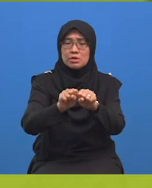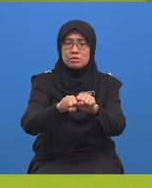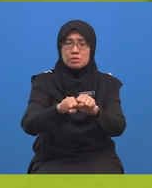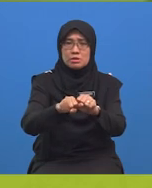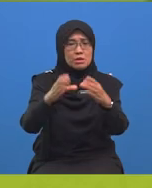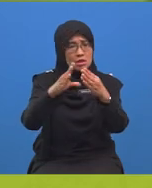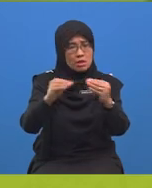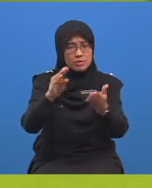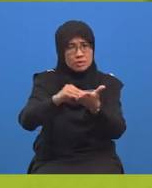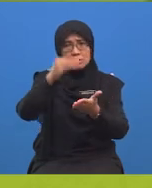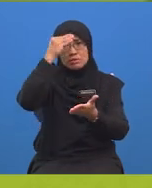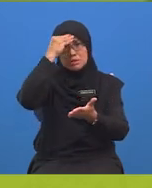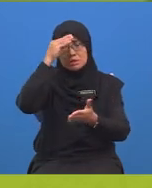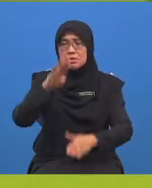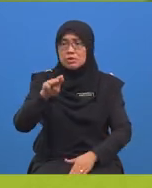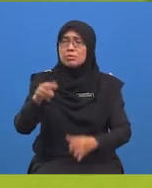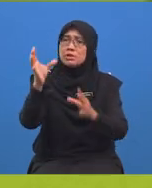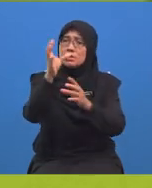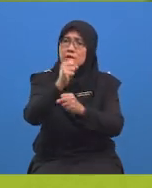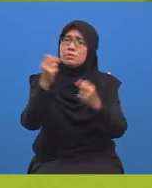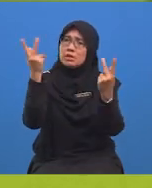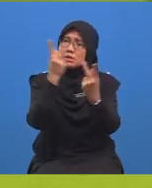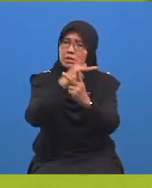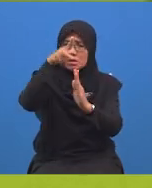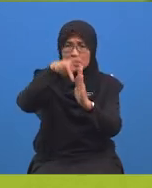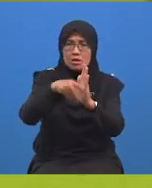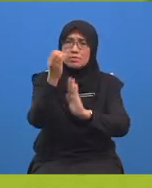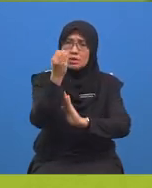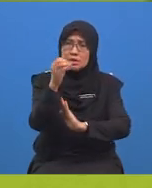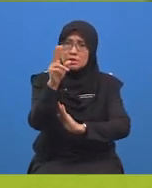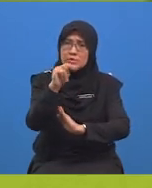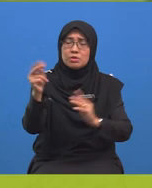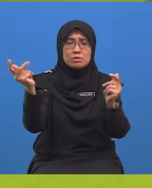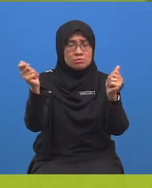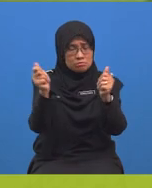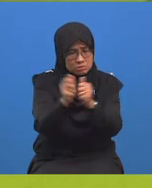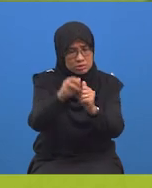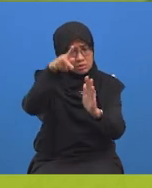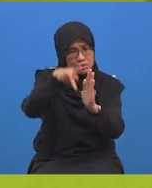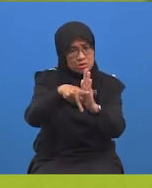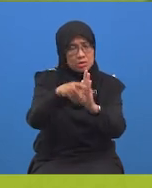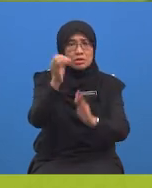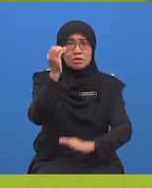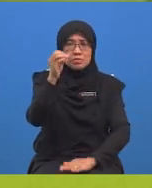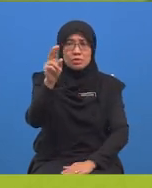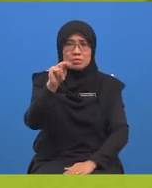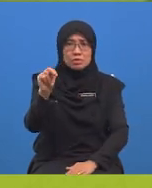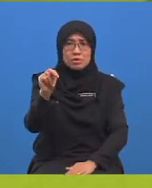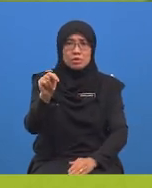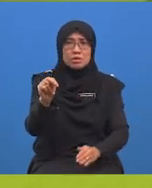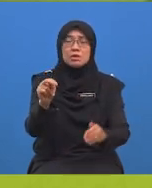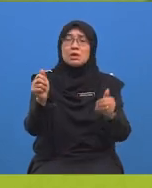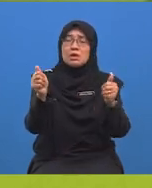selepas pembelajaran ini, murid-murid dapat mendarab perpuluhan dengan perpuluhan